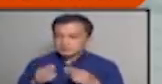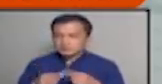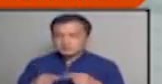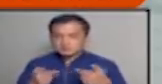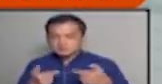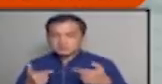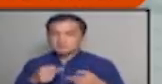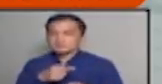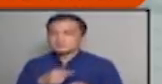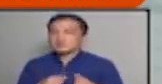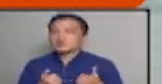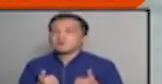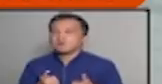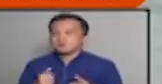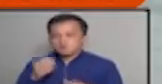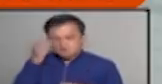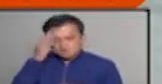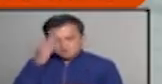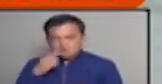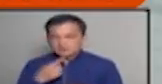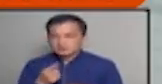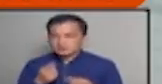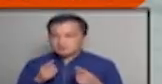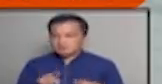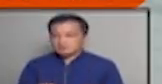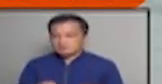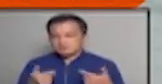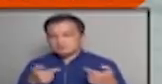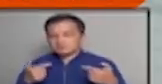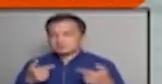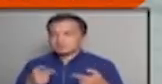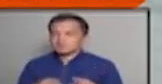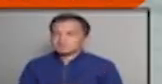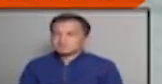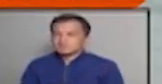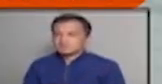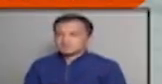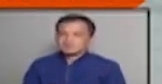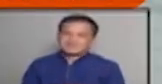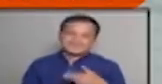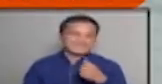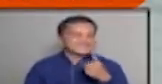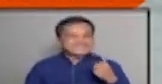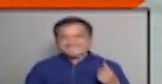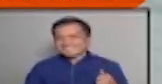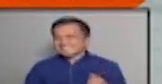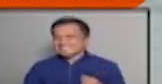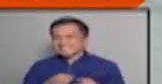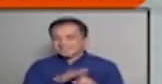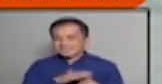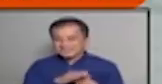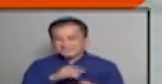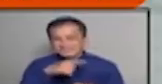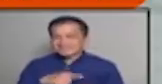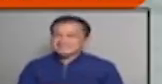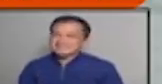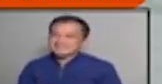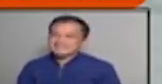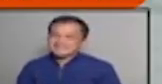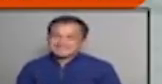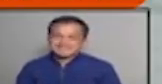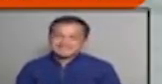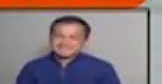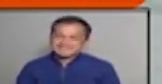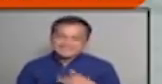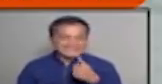nanlaban? Ay, alam niyo na po kung ano nangyayari sa mga nilalaban. Diba po? Eh, kawawa naman sila. Eh,